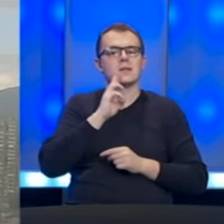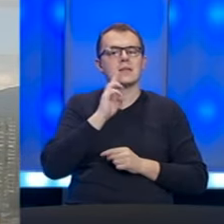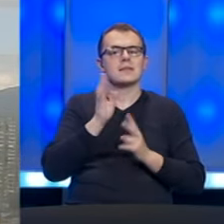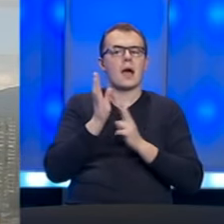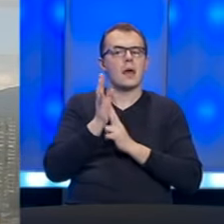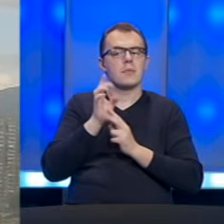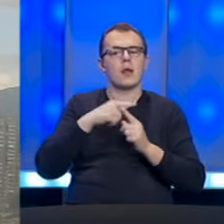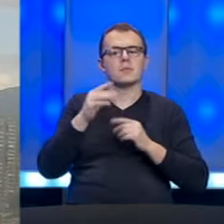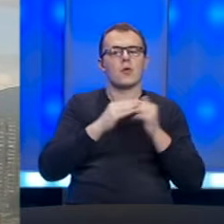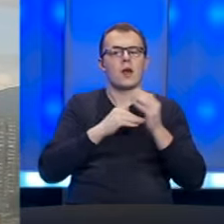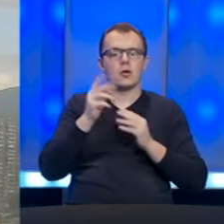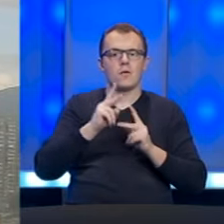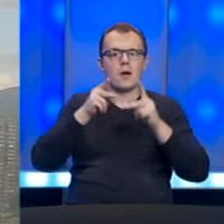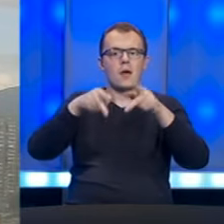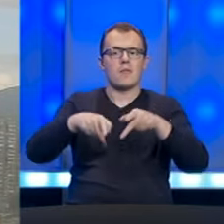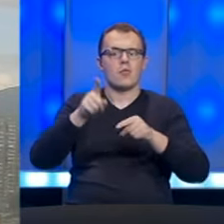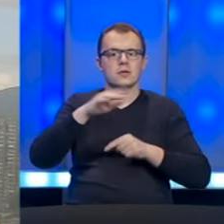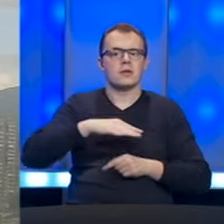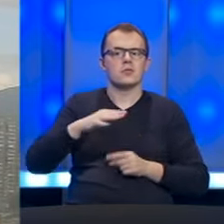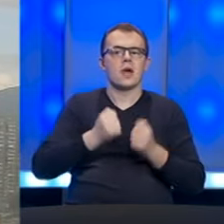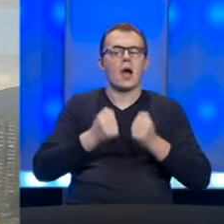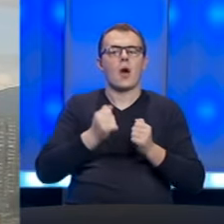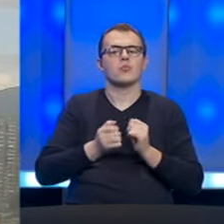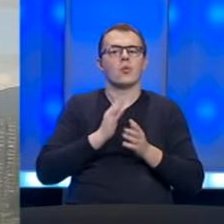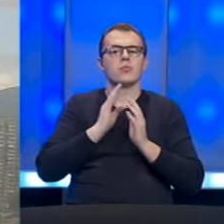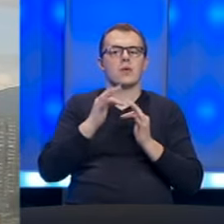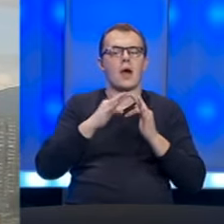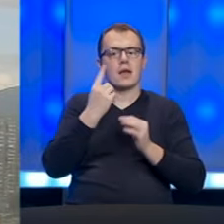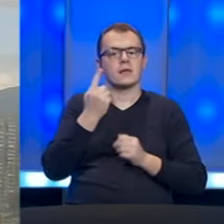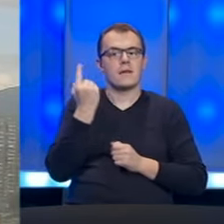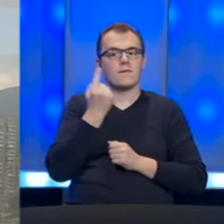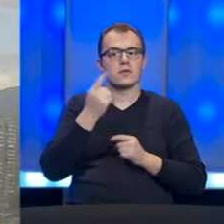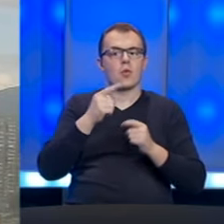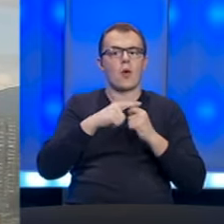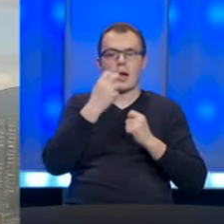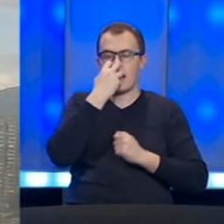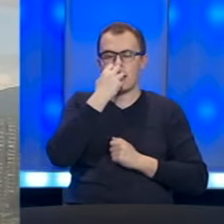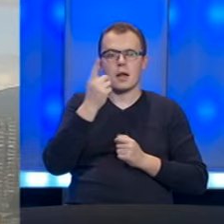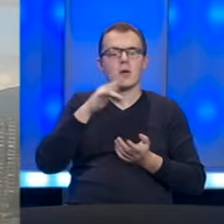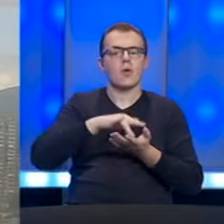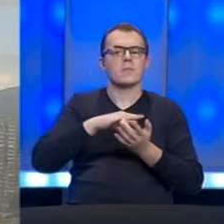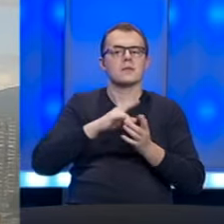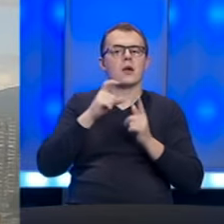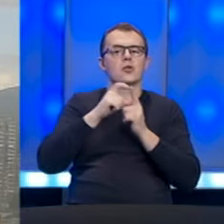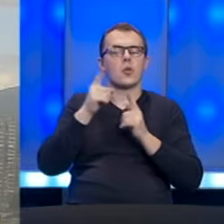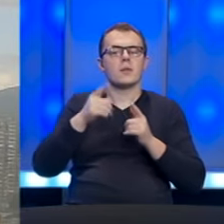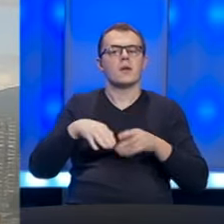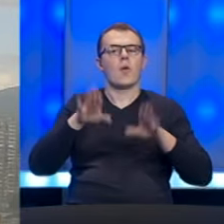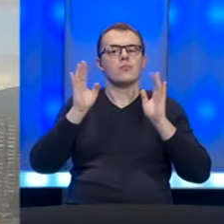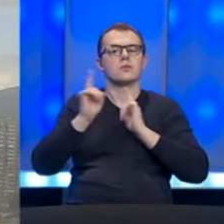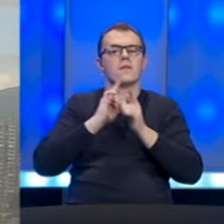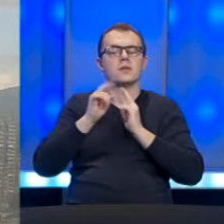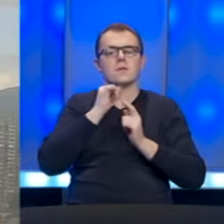Zbog radova na sanaciji mosta na dionici autoputa A1 Visoko Kakanj kod mjesta Dobrinje saobraćaj je obustavljen